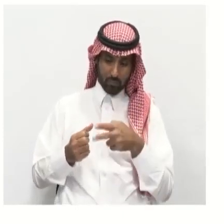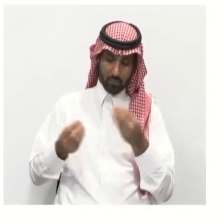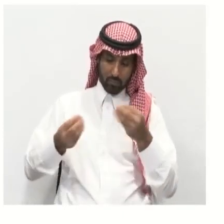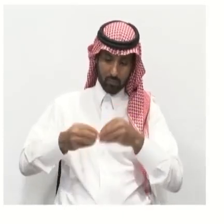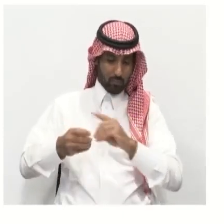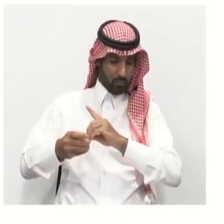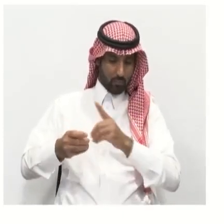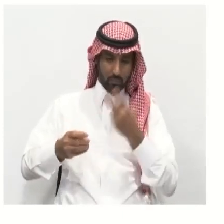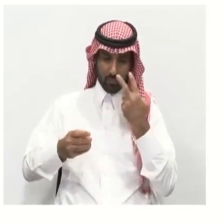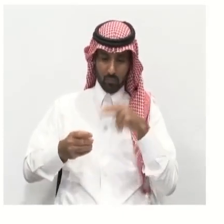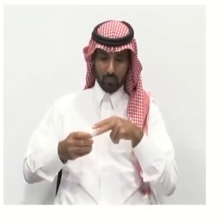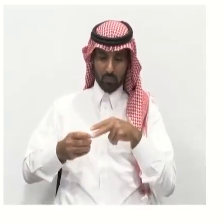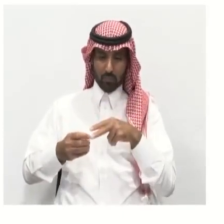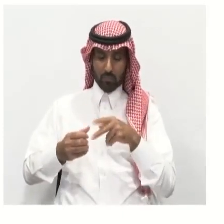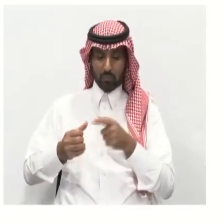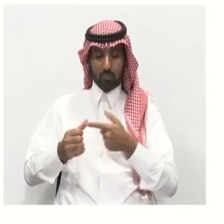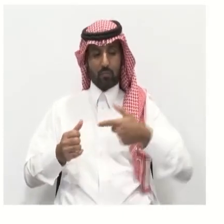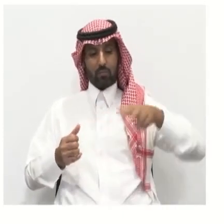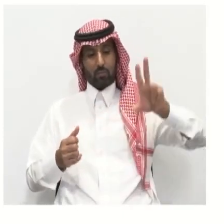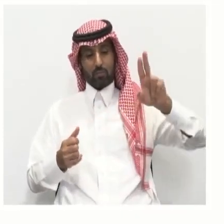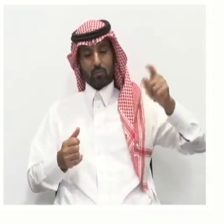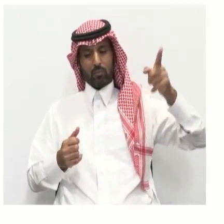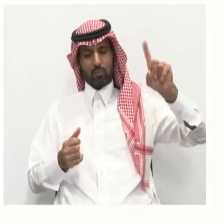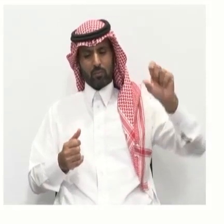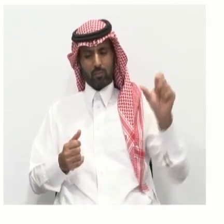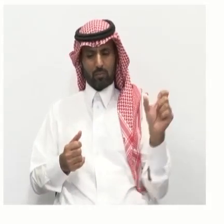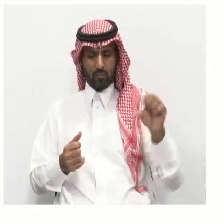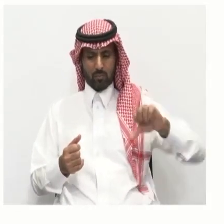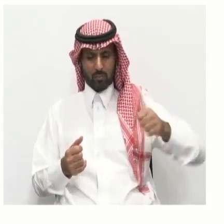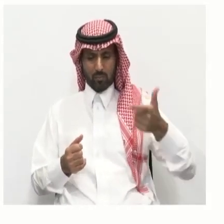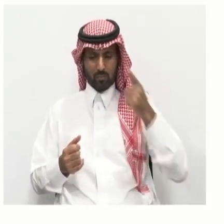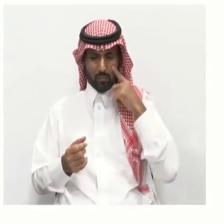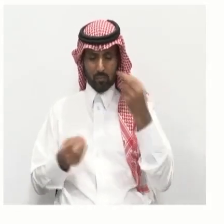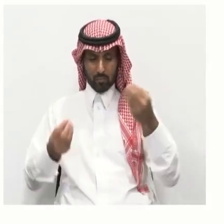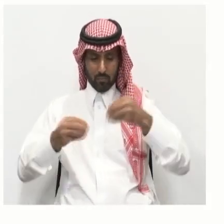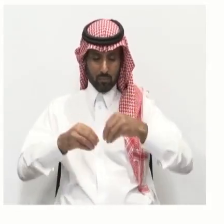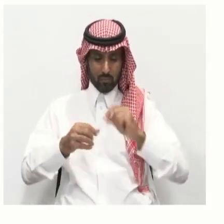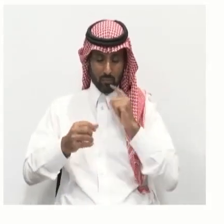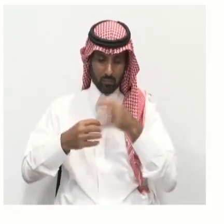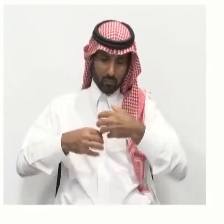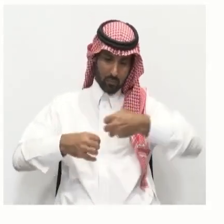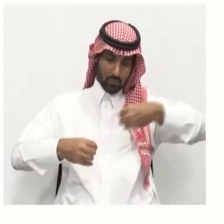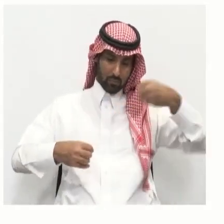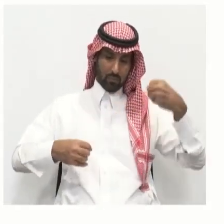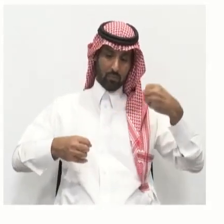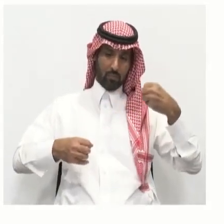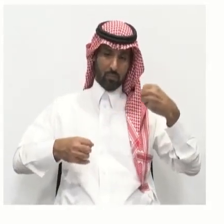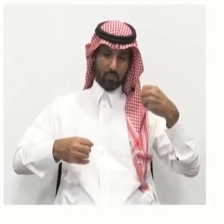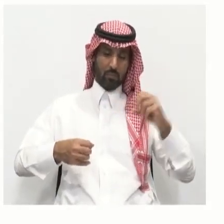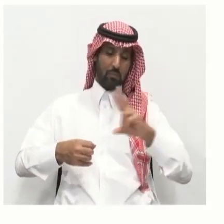البنزوات لاحظوا البنزوات داخل في التفاعل في المواد المتفاعله وخارج منه زي ما